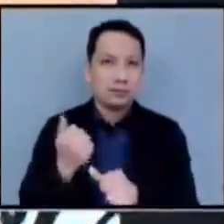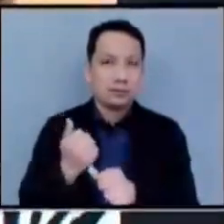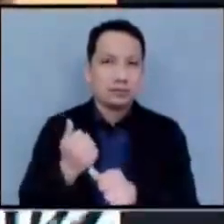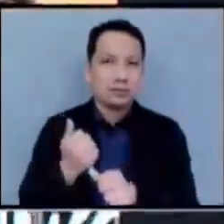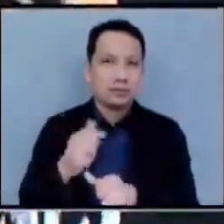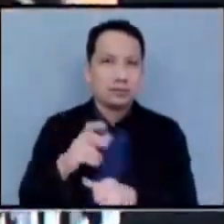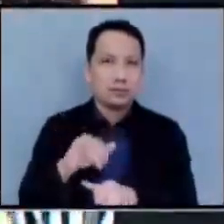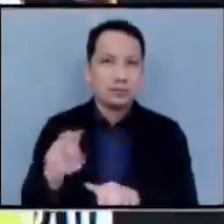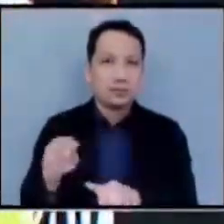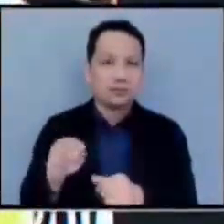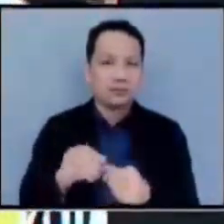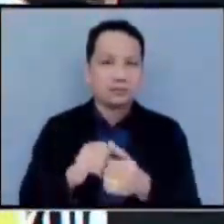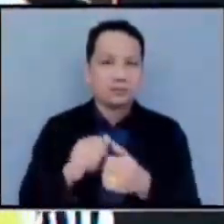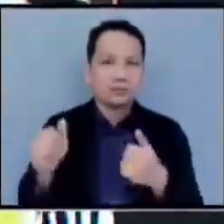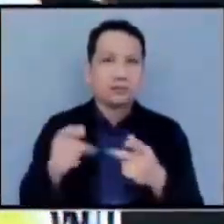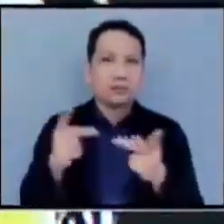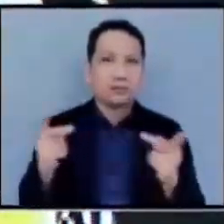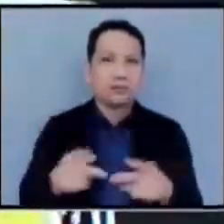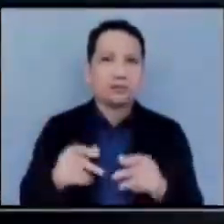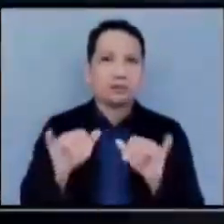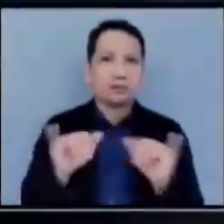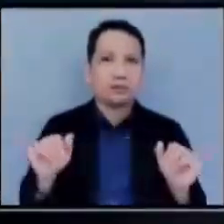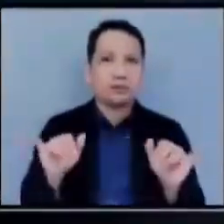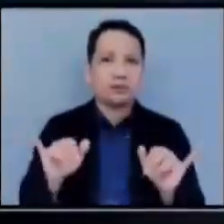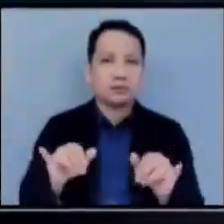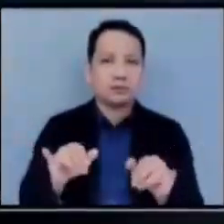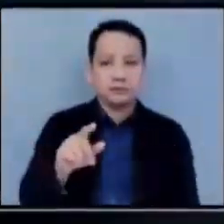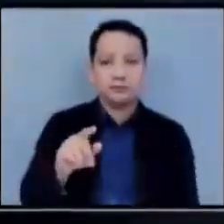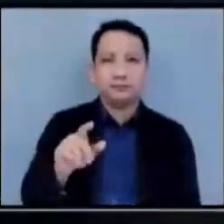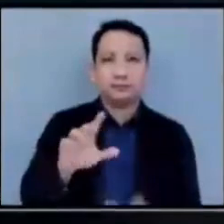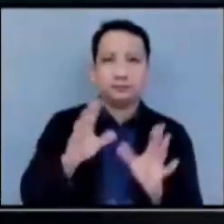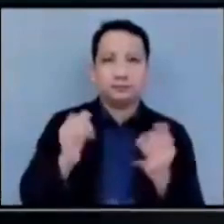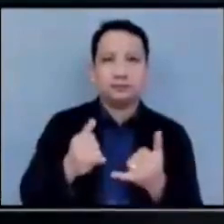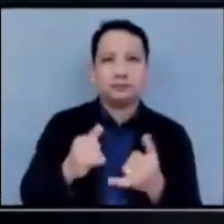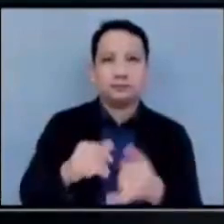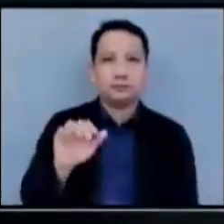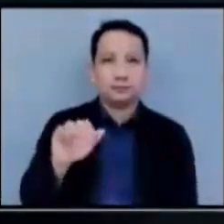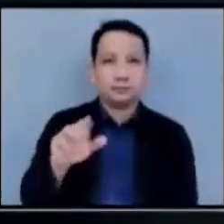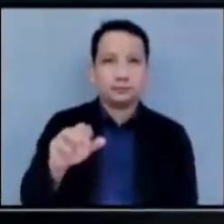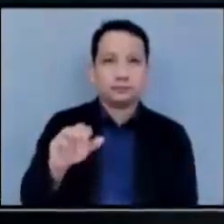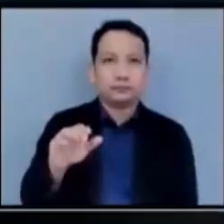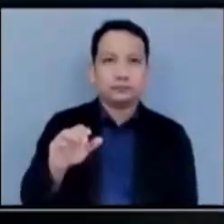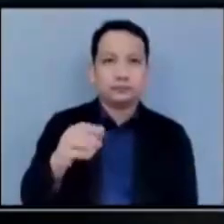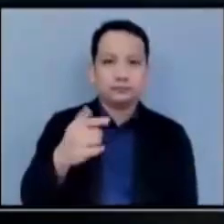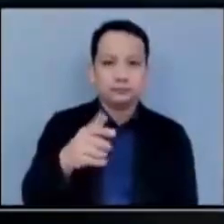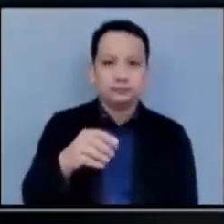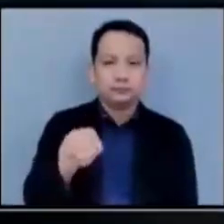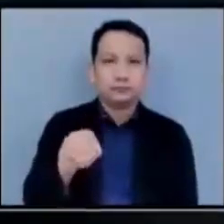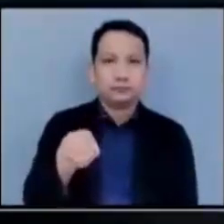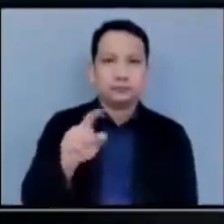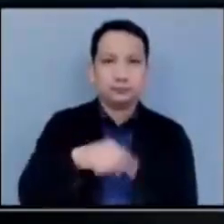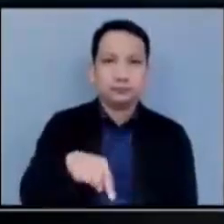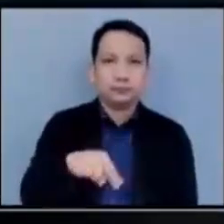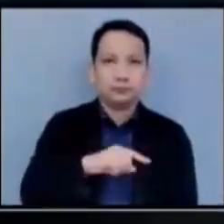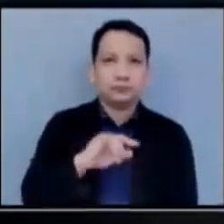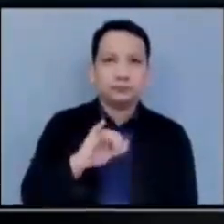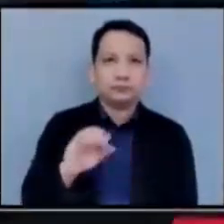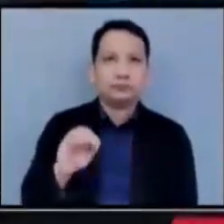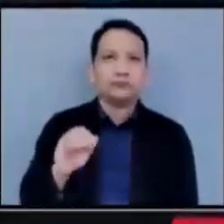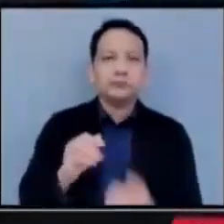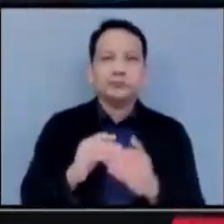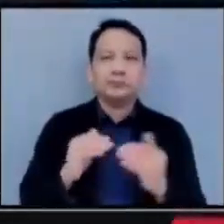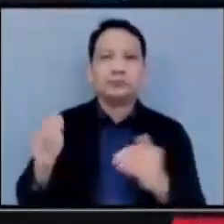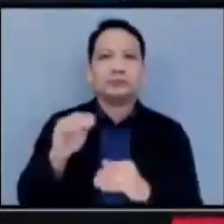remote areas katuwang na ang mga telco company. 15 pilot geographically and isolated disadvantage